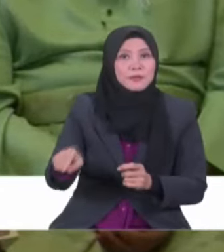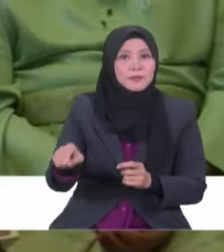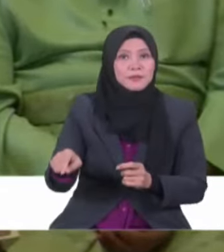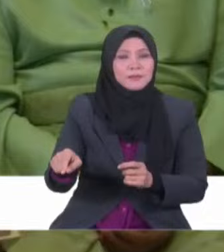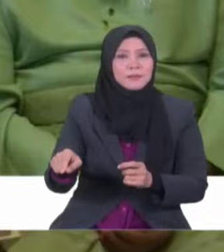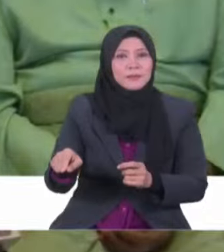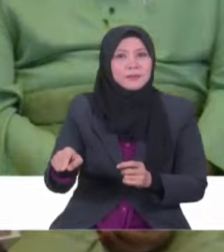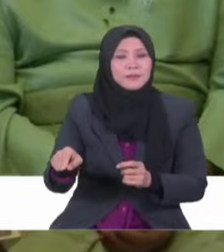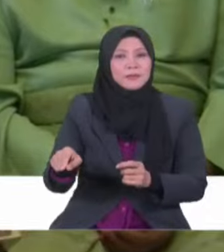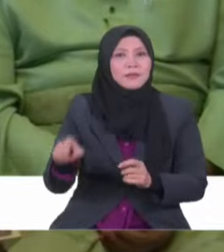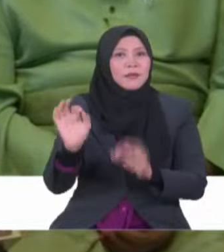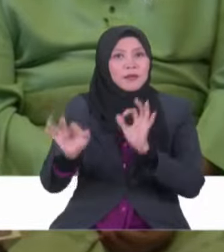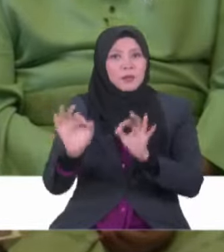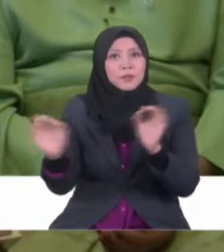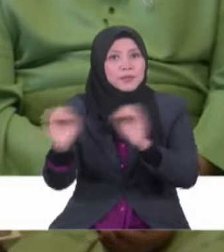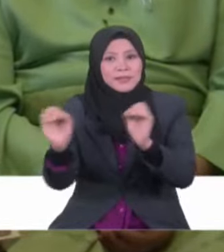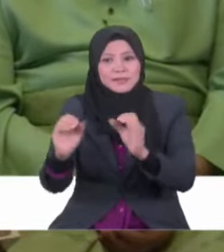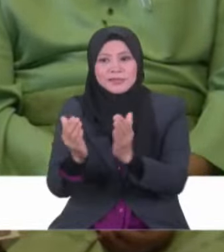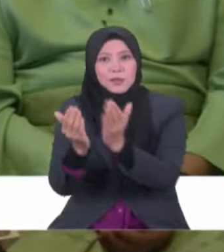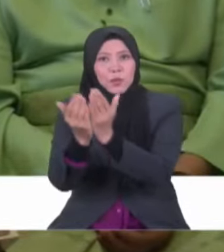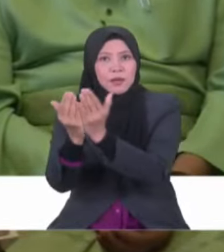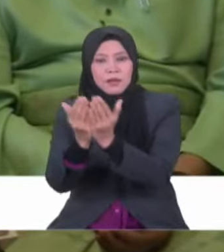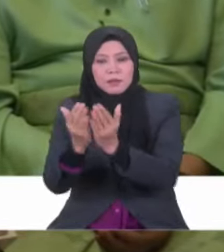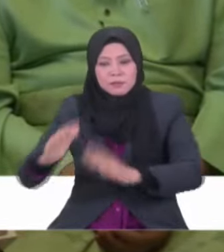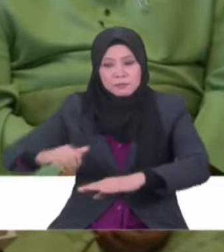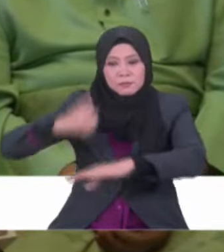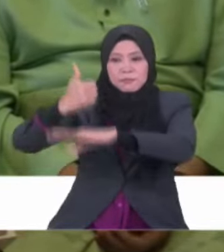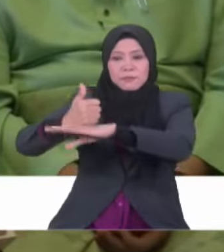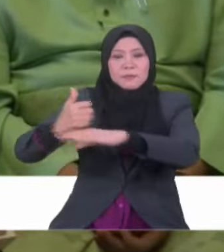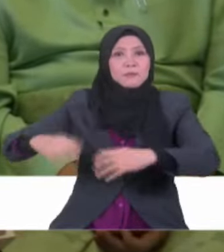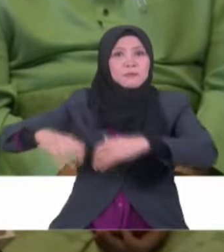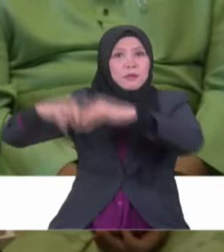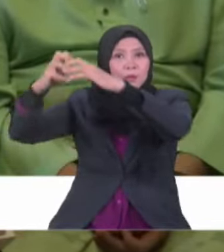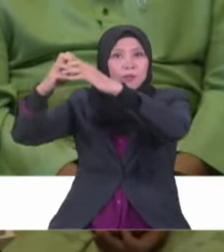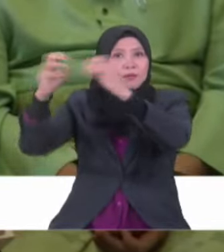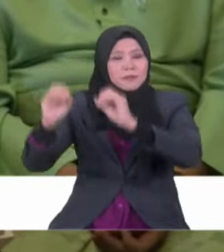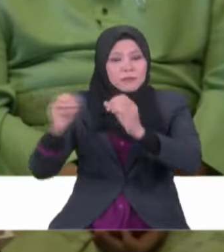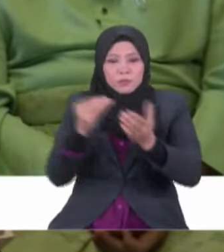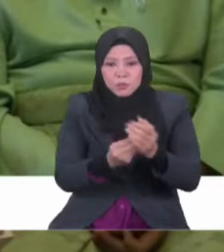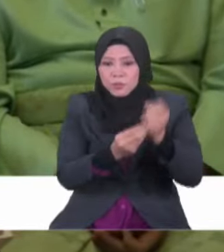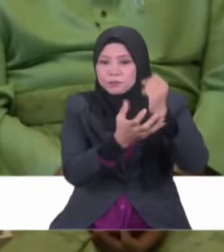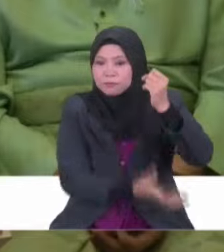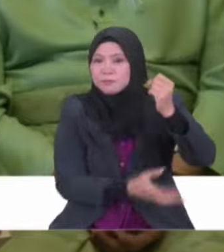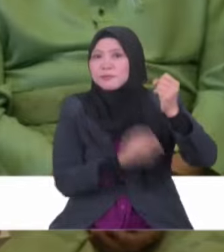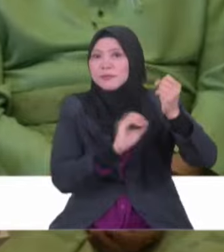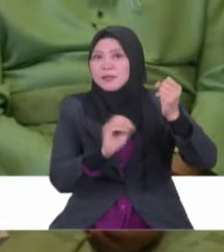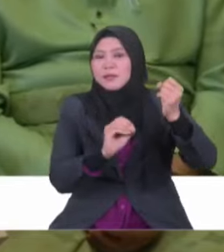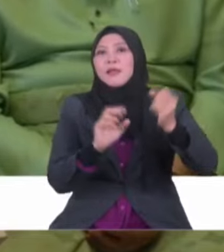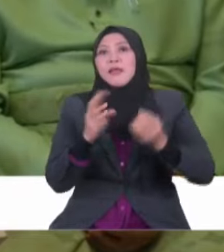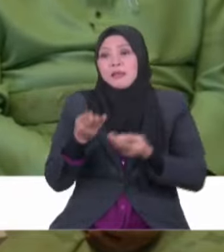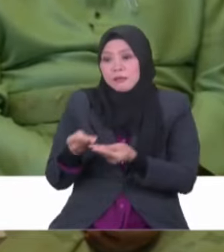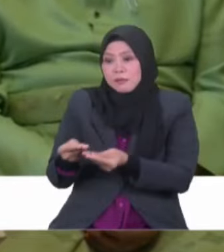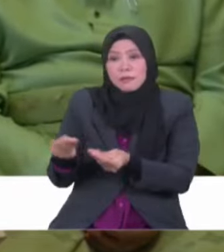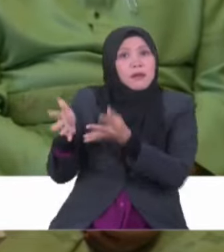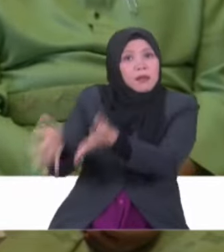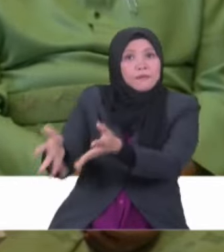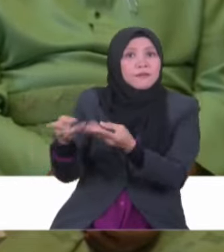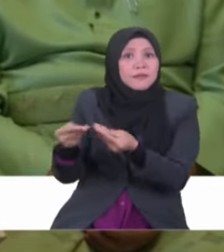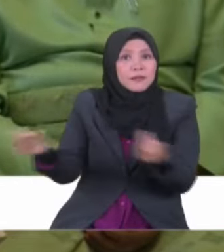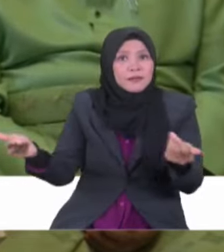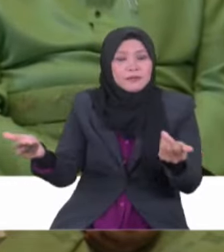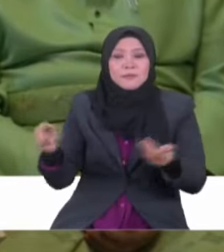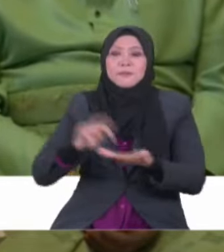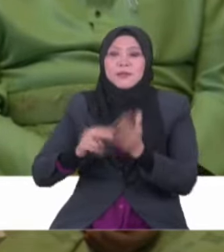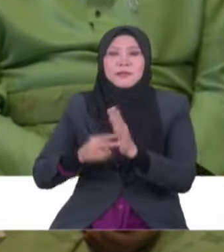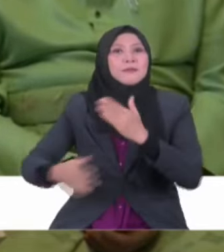benar tidak ada sekolah yang akan dibangunkan dan tidak ada peruntukan, maka tanah tersebut harus diserahkan kembali